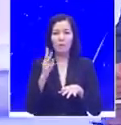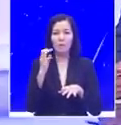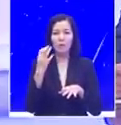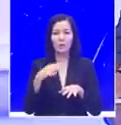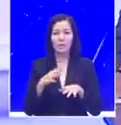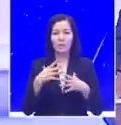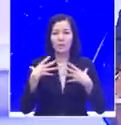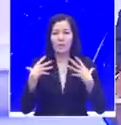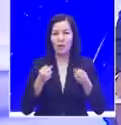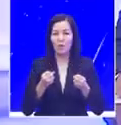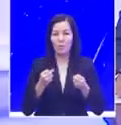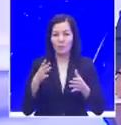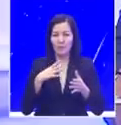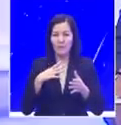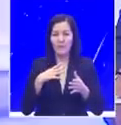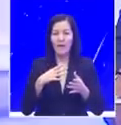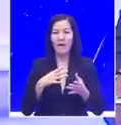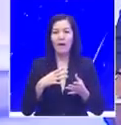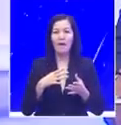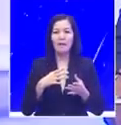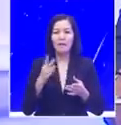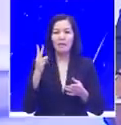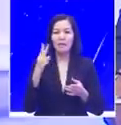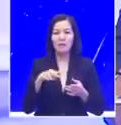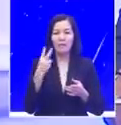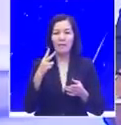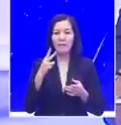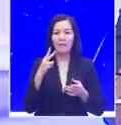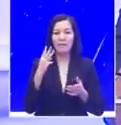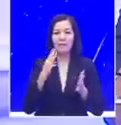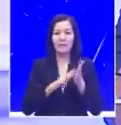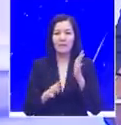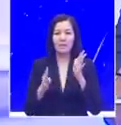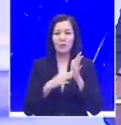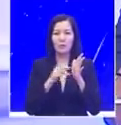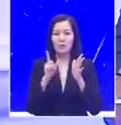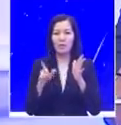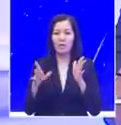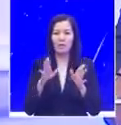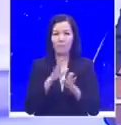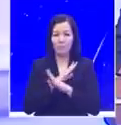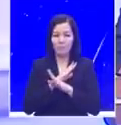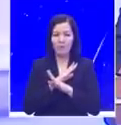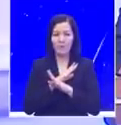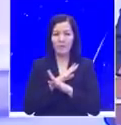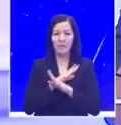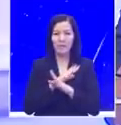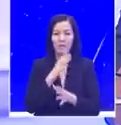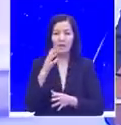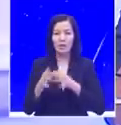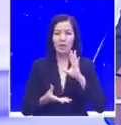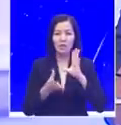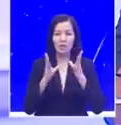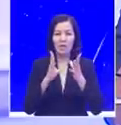120345-і сауығып қатарға қосылыпты. Ал індет 22089 адамның өмірін жалмаған. Жер жаһан бойынша